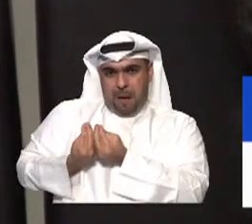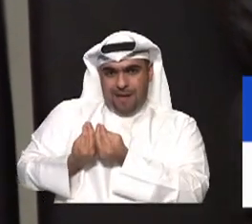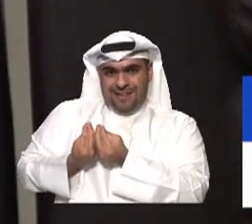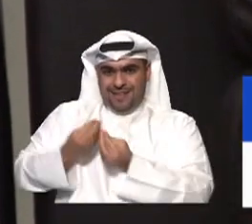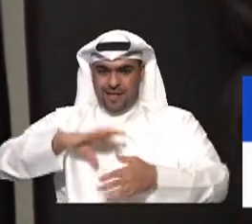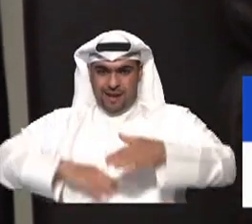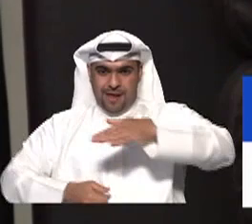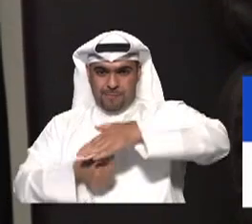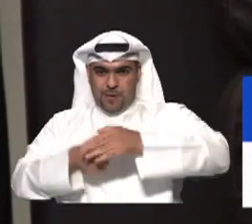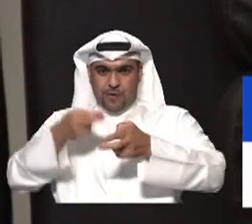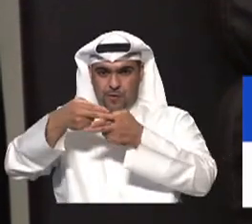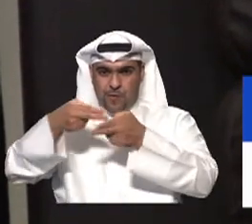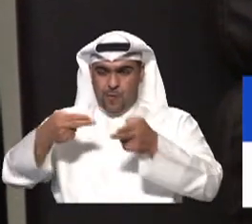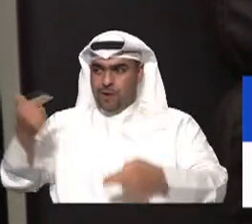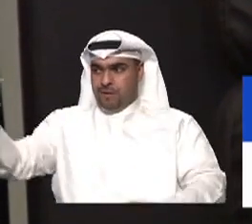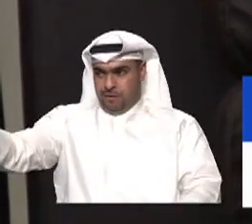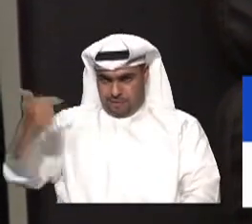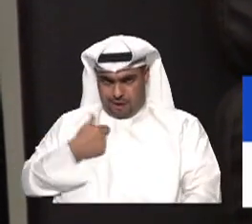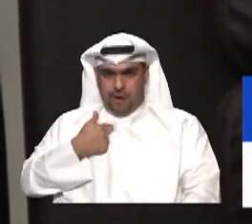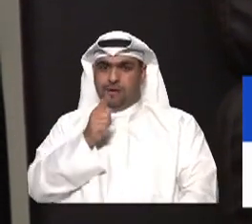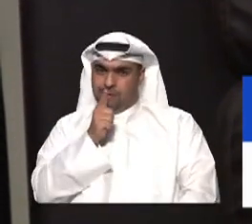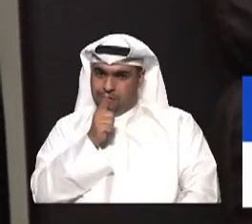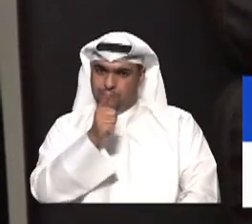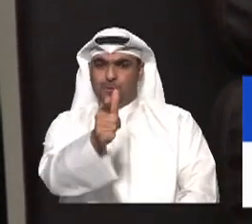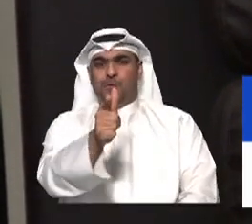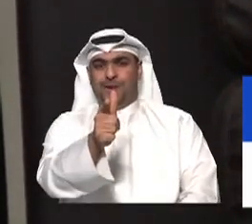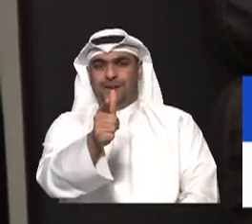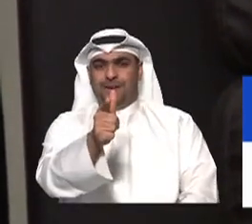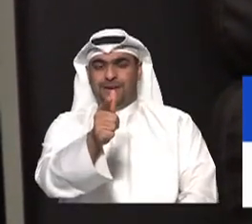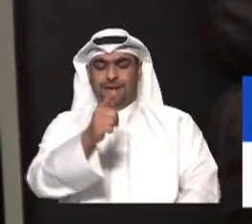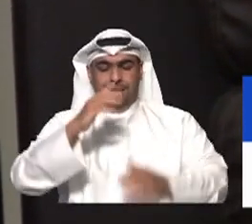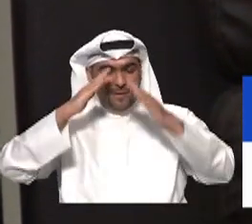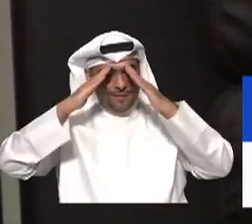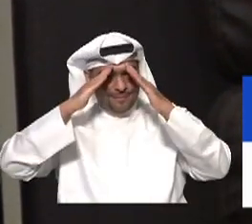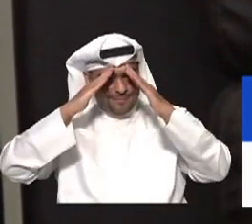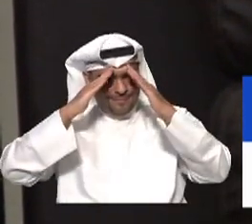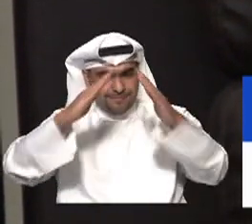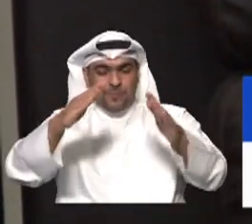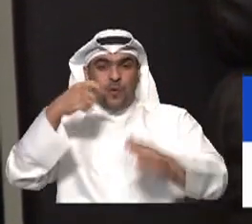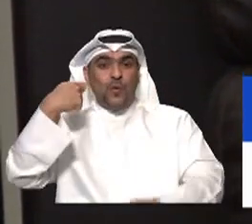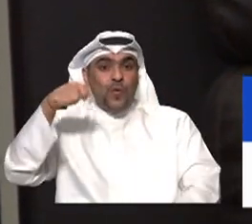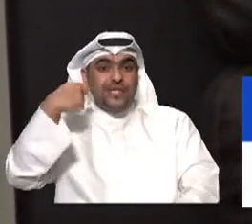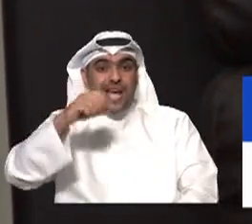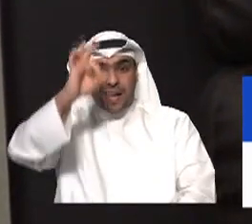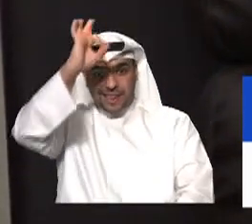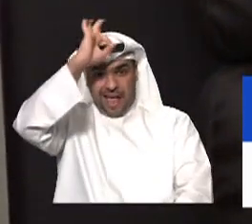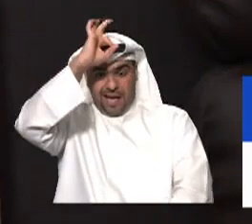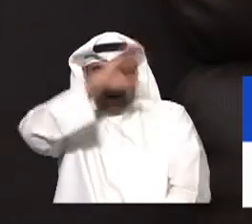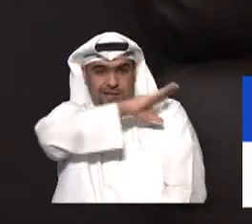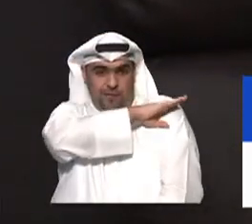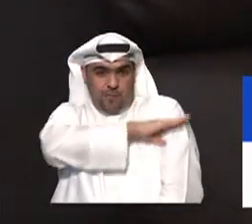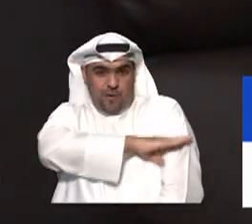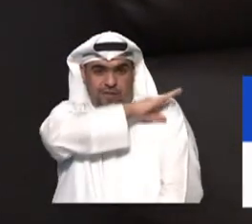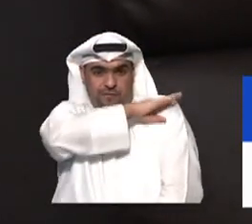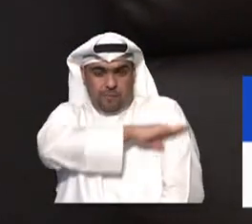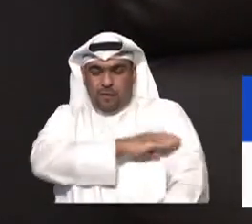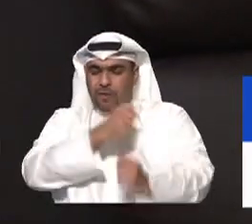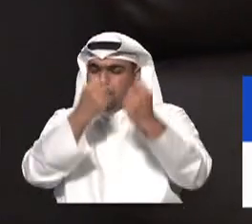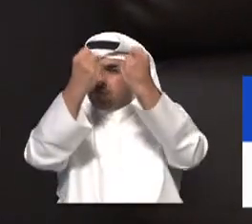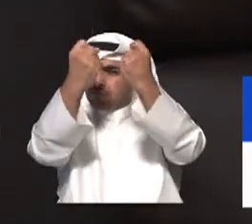تحياته وإعجابه فيكم. صار لكم سنة الآن وثلاث شهور وانتم مواظبين على